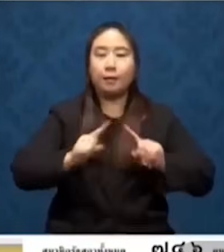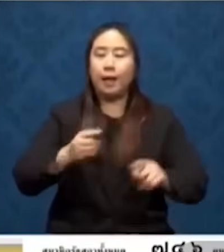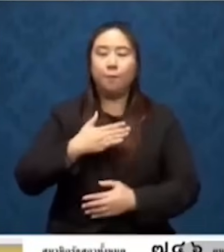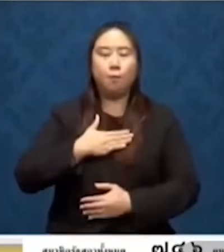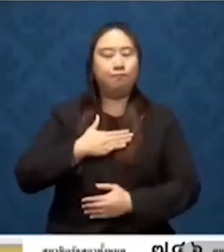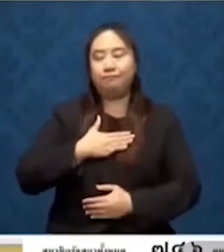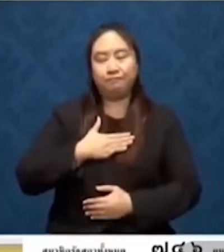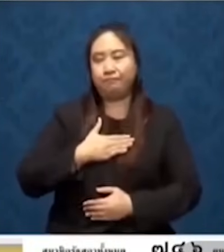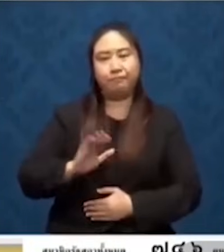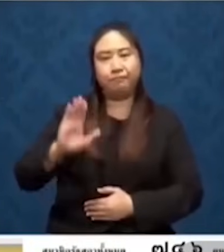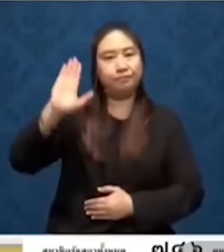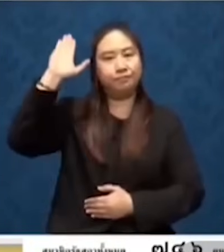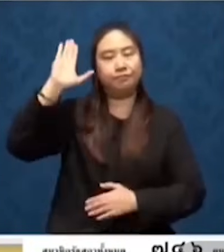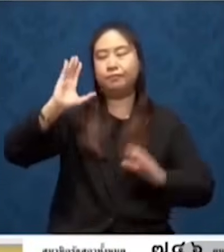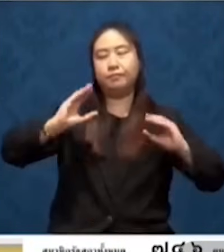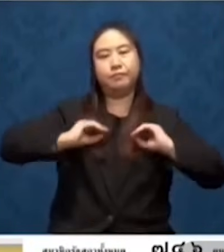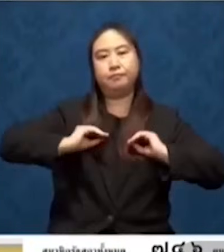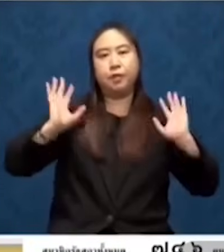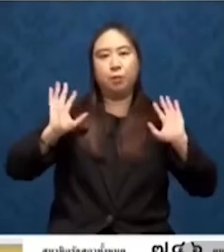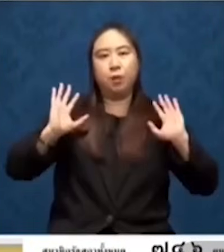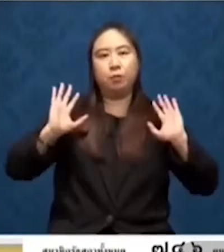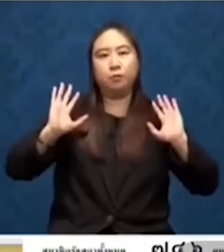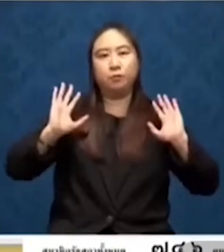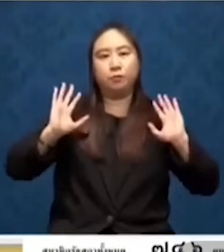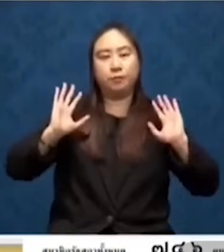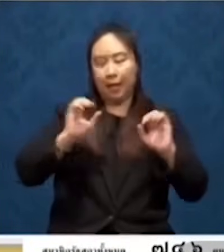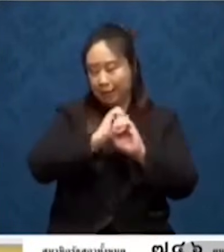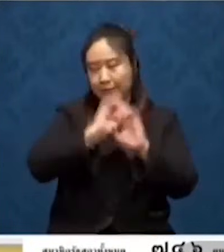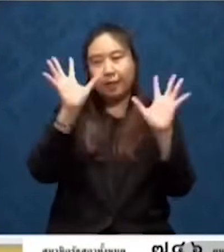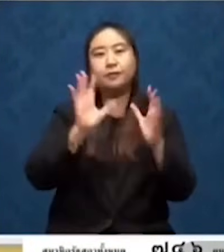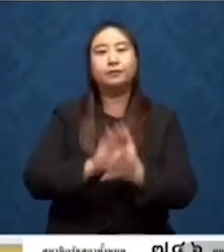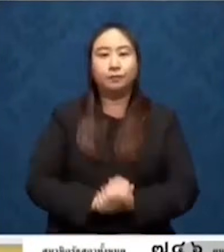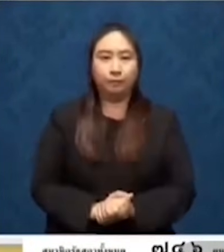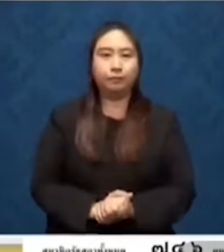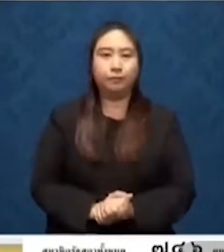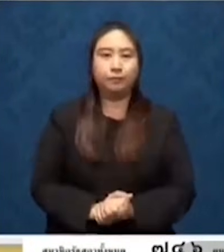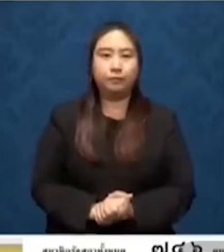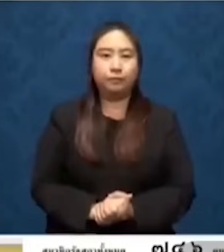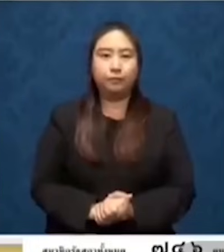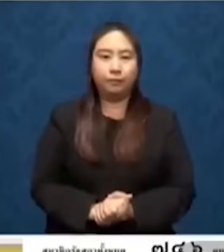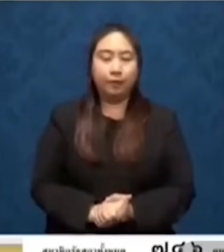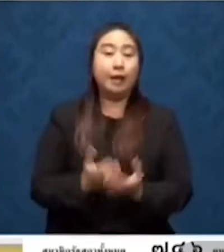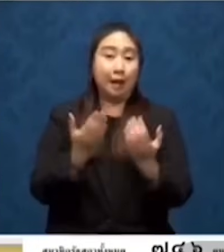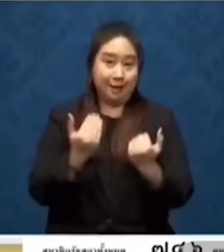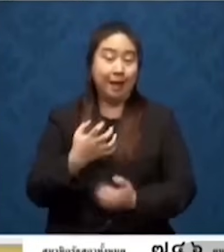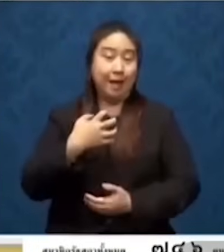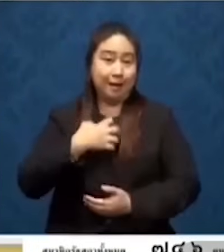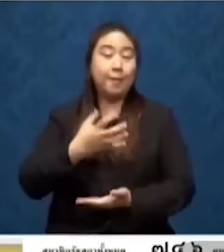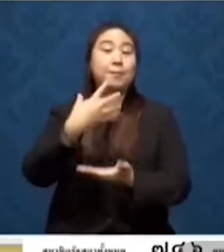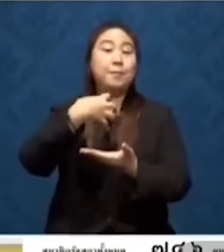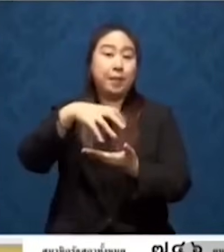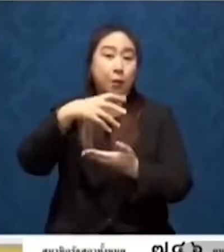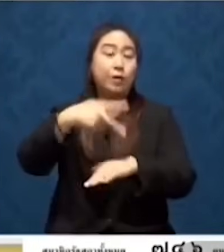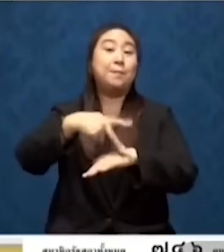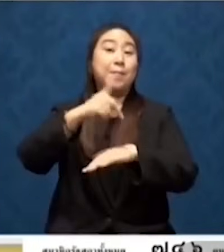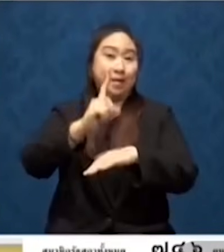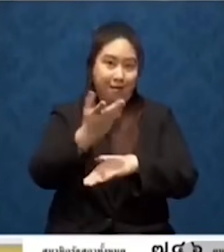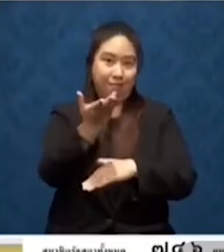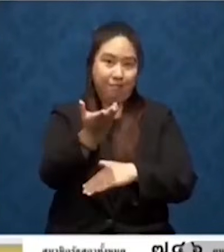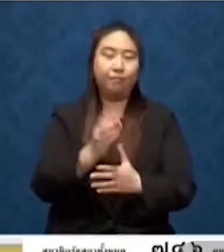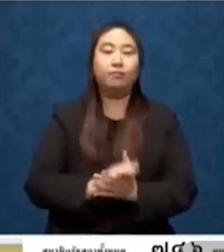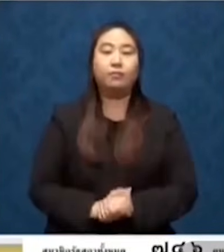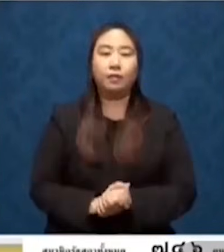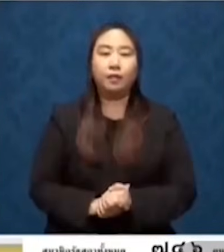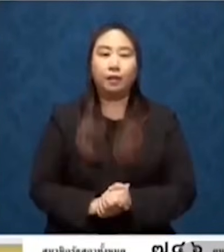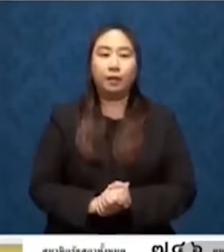รองไม่เห็นชอบด้วยชัดเจนอันนี้คือสิ่งที่อยากจะกราบเรียนท่านประธานแต่